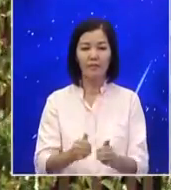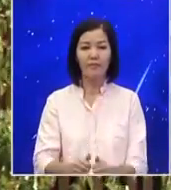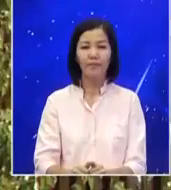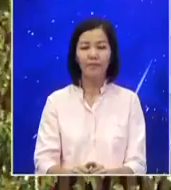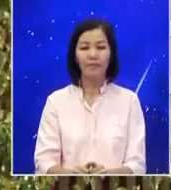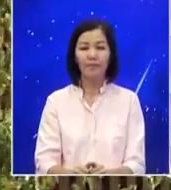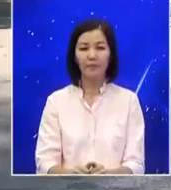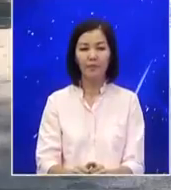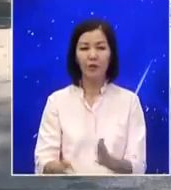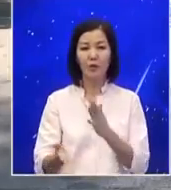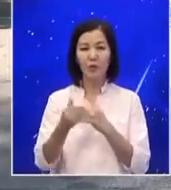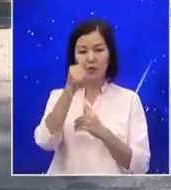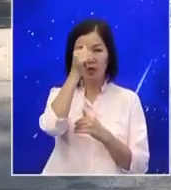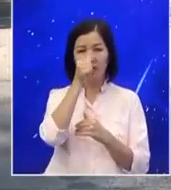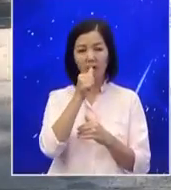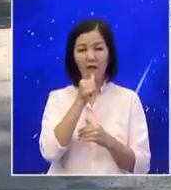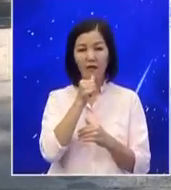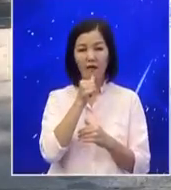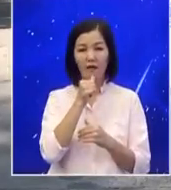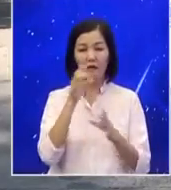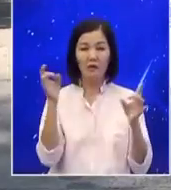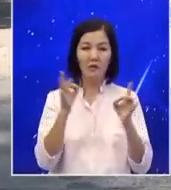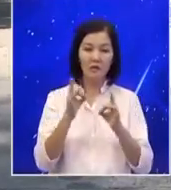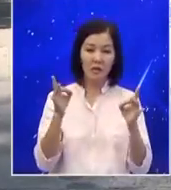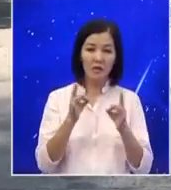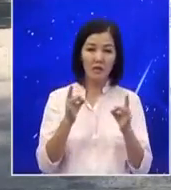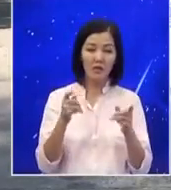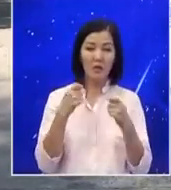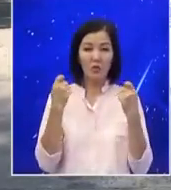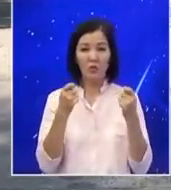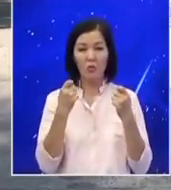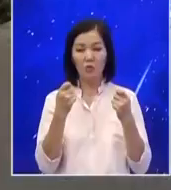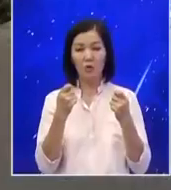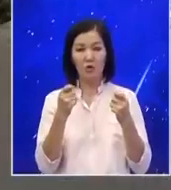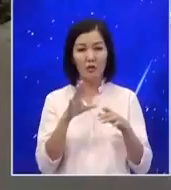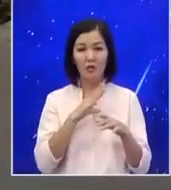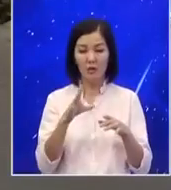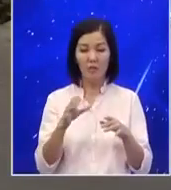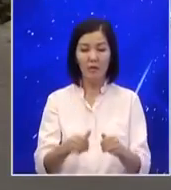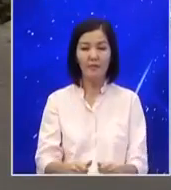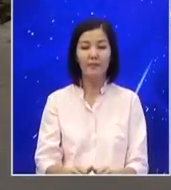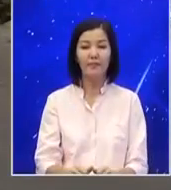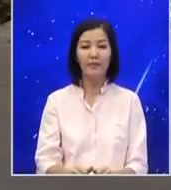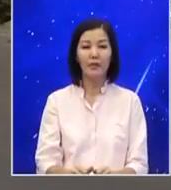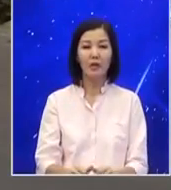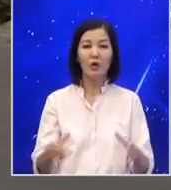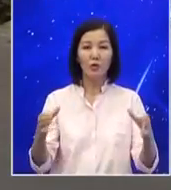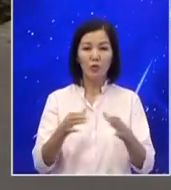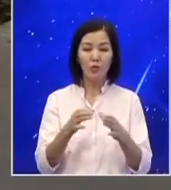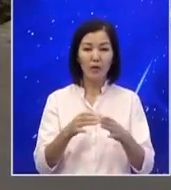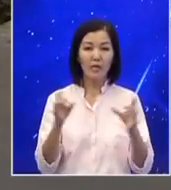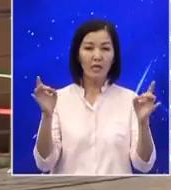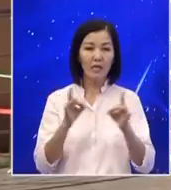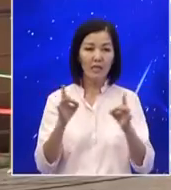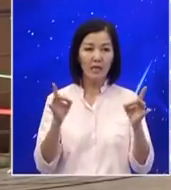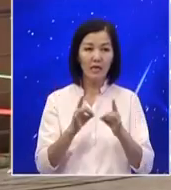отыр. Өткен айда ресторанда, алдыңғы да ресторандарды, мейрамханаларды жасалуы анықталмаған болатын. Арнайы құрылған мониторинг тобы